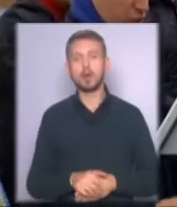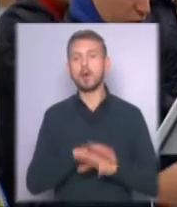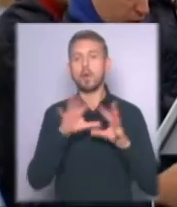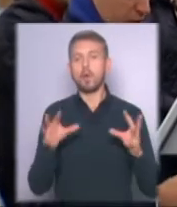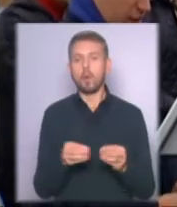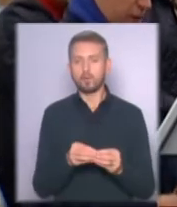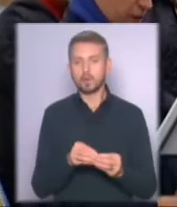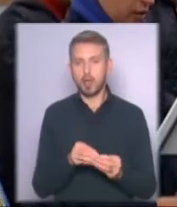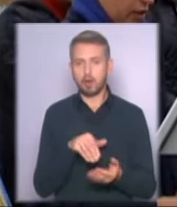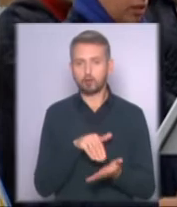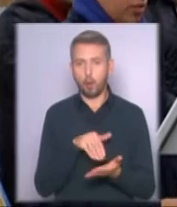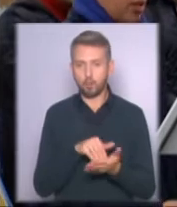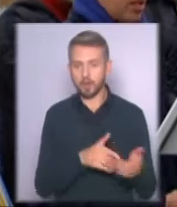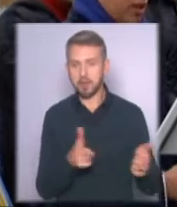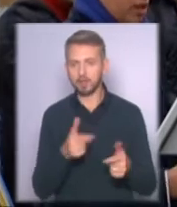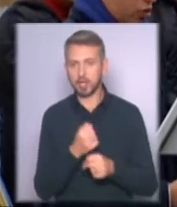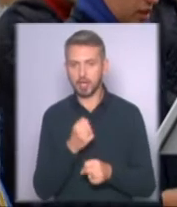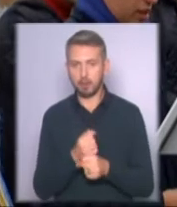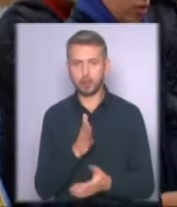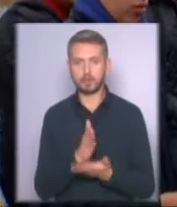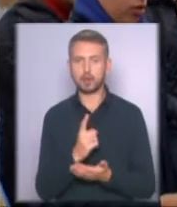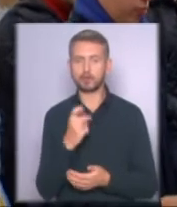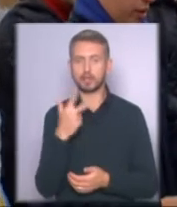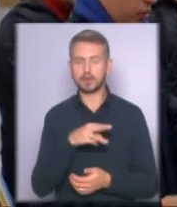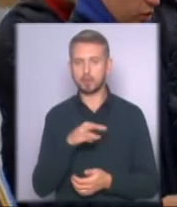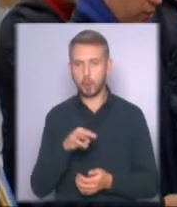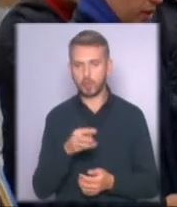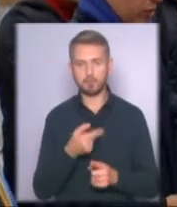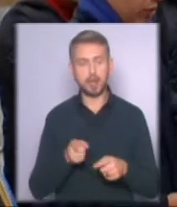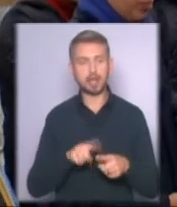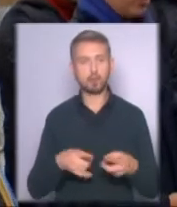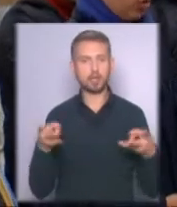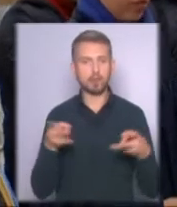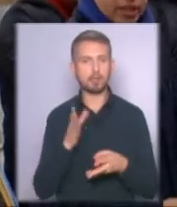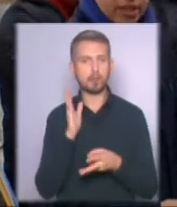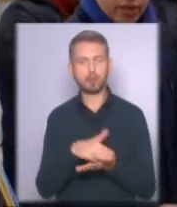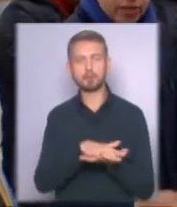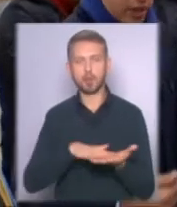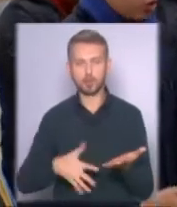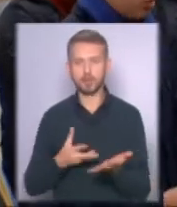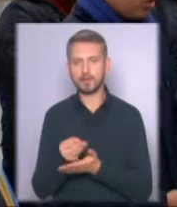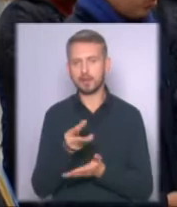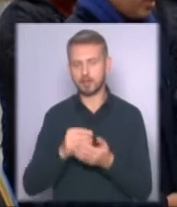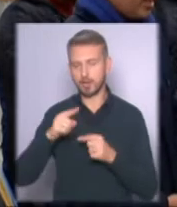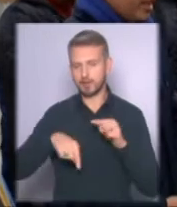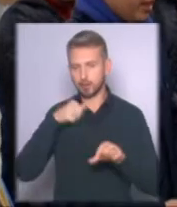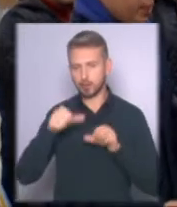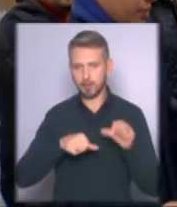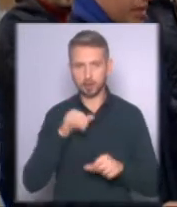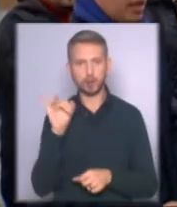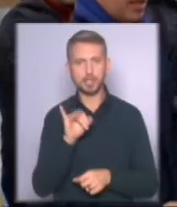Общая стоимость подготовительных работ составляет 130 миллионов. Поэтому необходимо будет продолжить финансирование в следующем году.